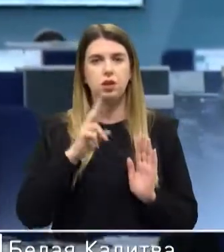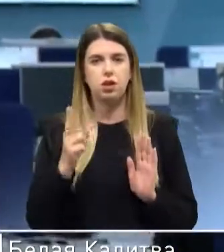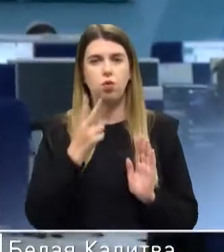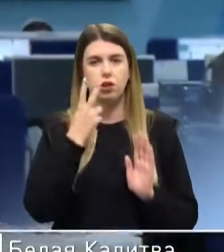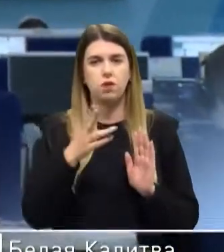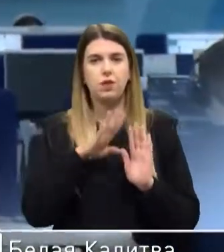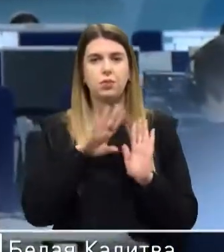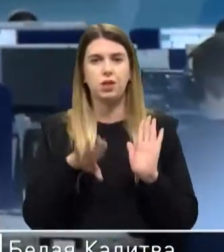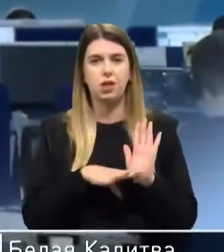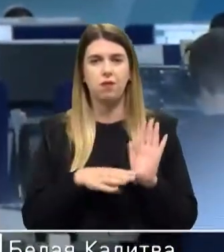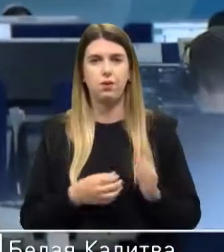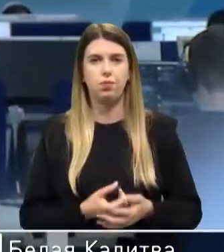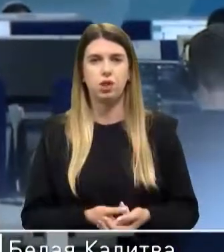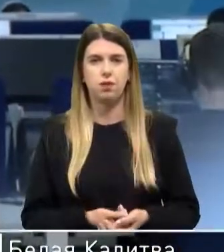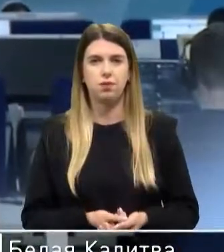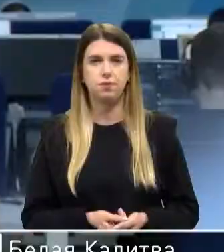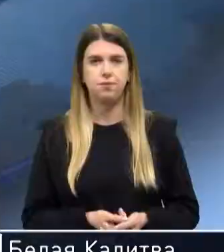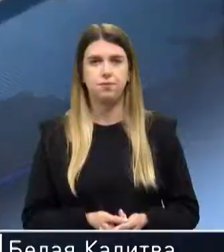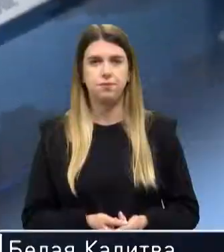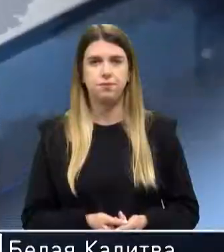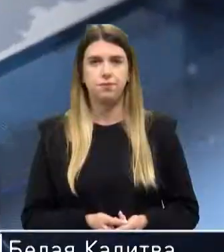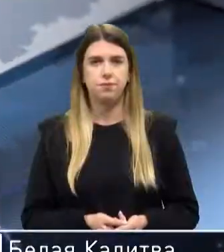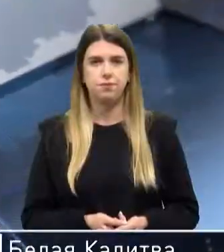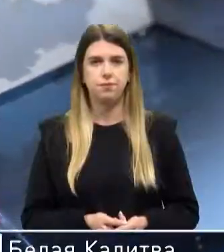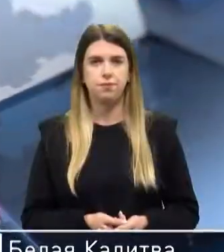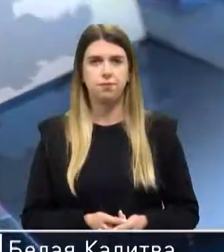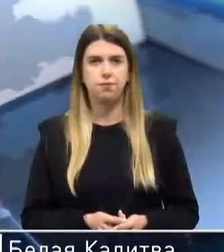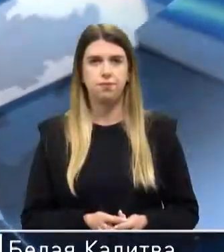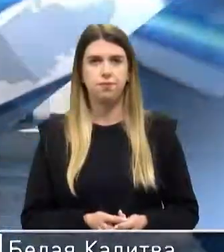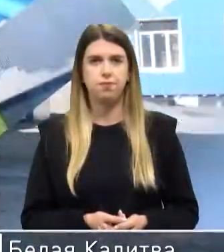Таисии Кошелевой. Смотрите в выпуске.